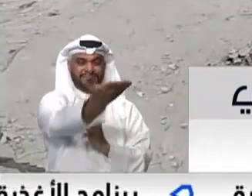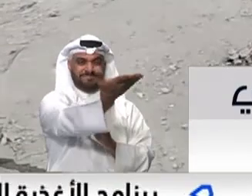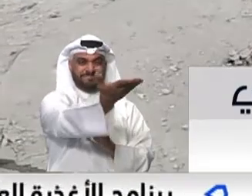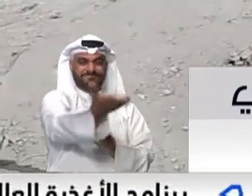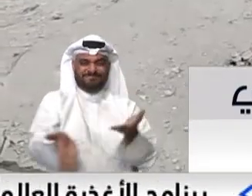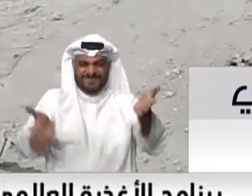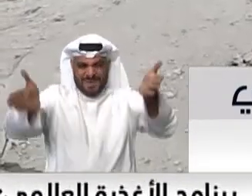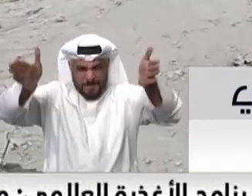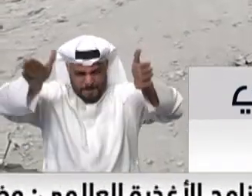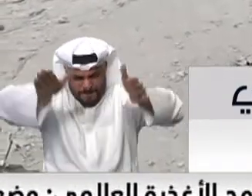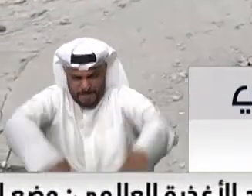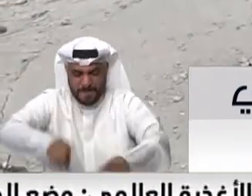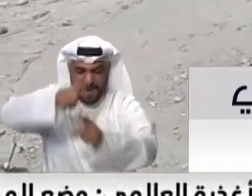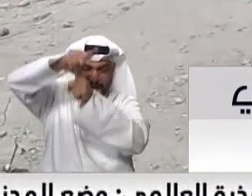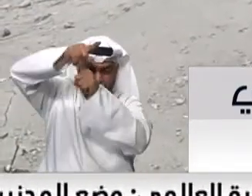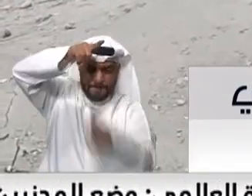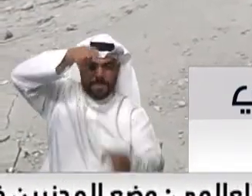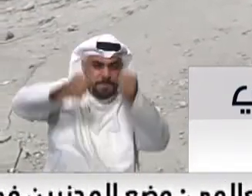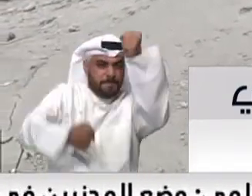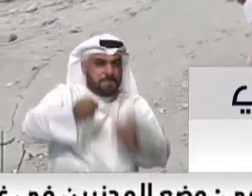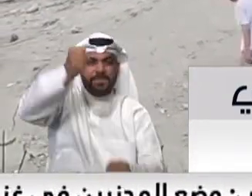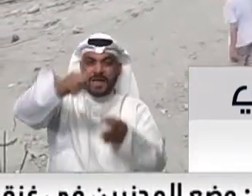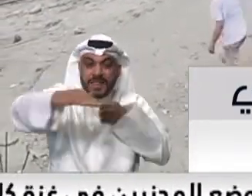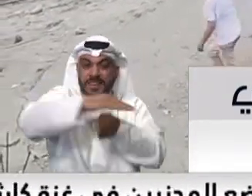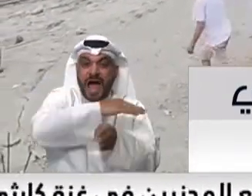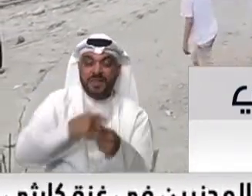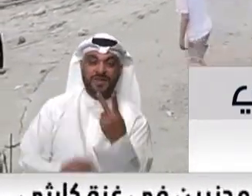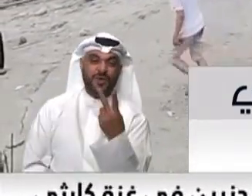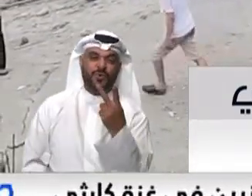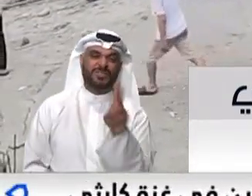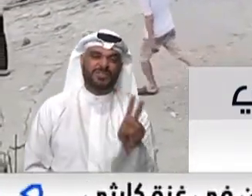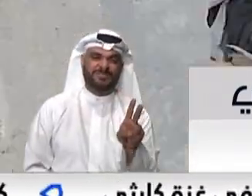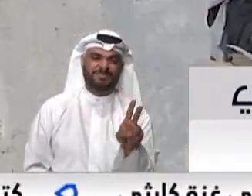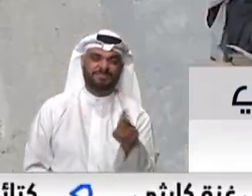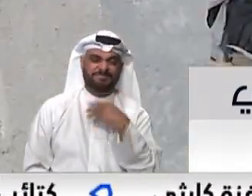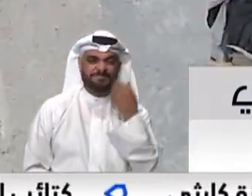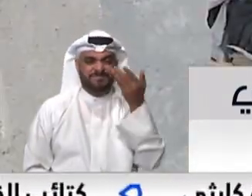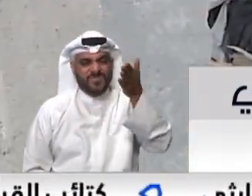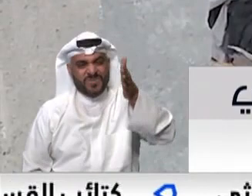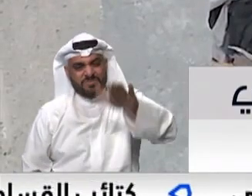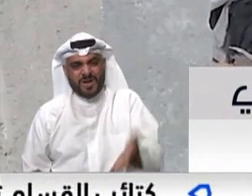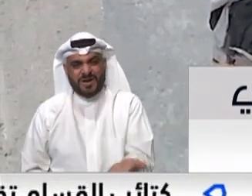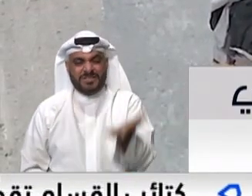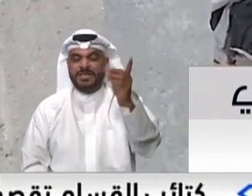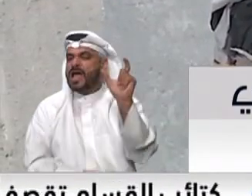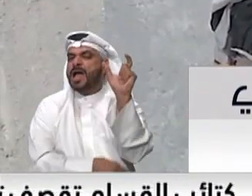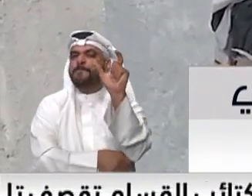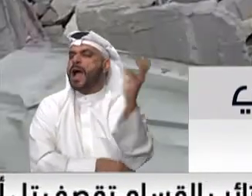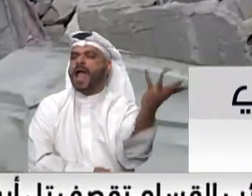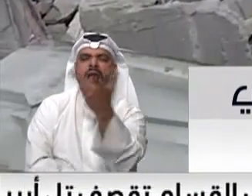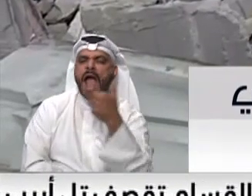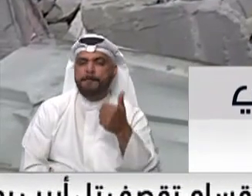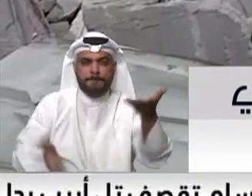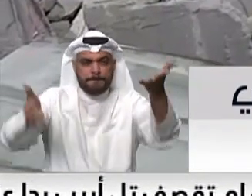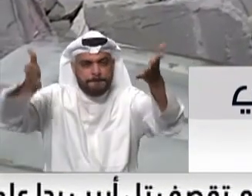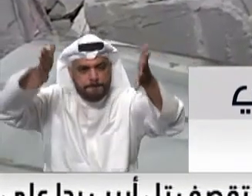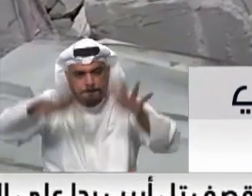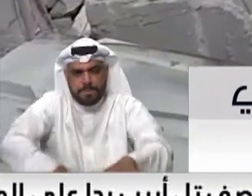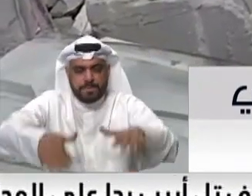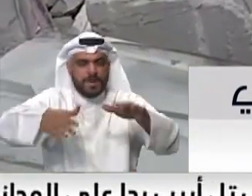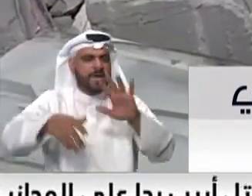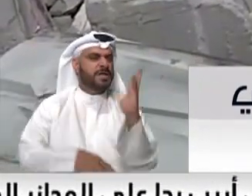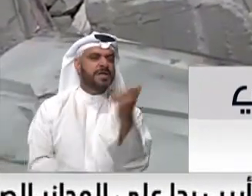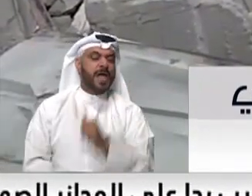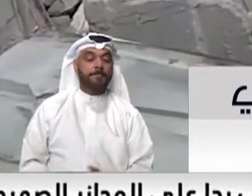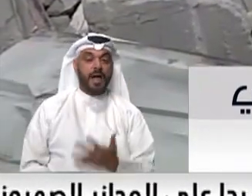الاحتلال، ما أسفر عن استشهاد 22 شخصا، ليصل بذلك عدد المساجد التي تعرضت للقصف والتدمير